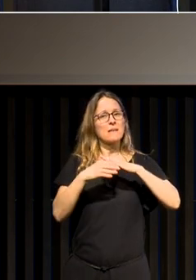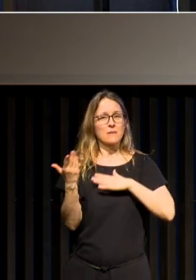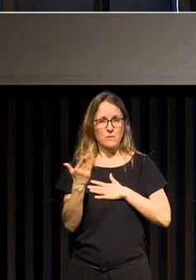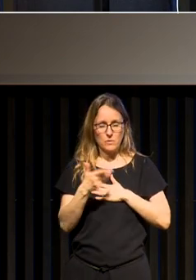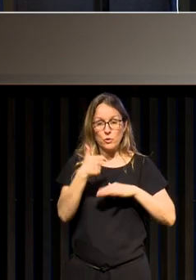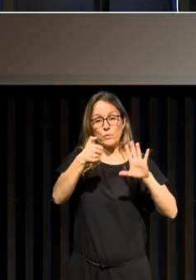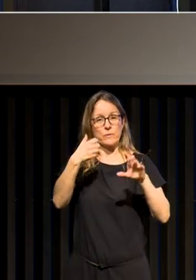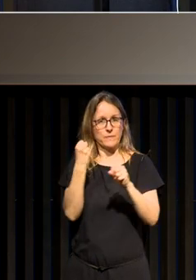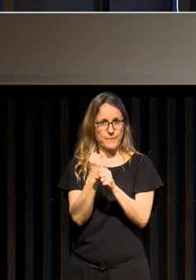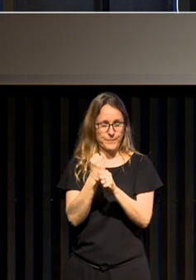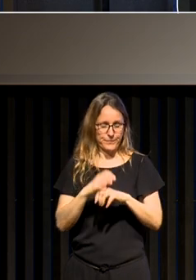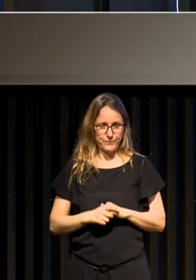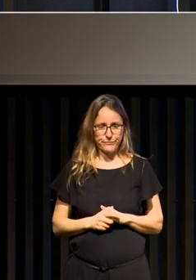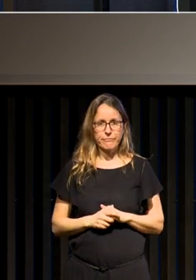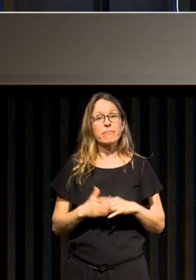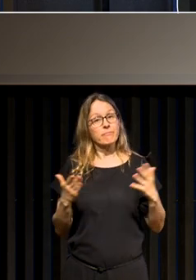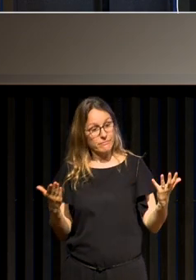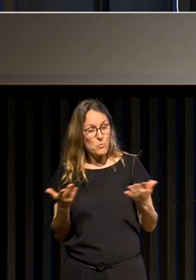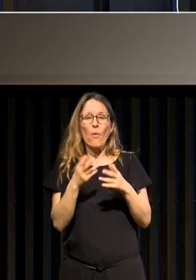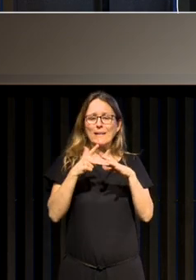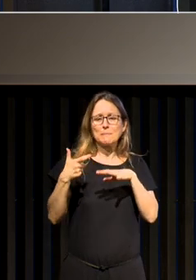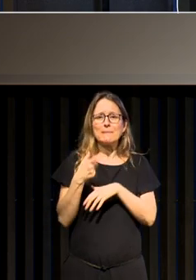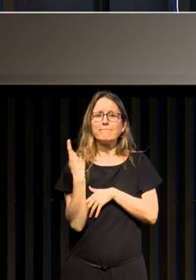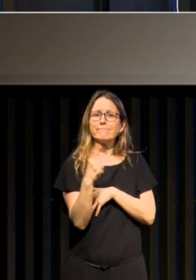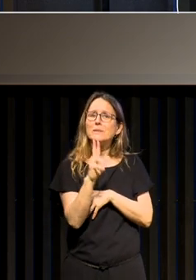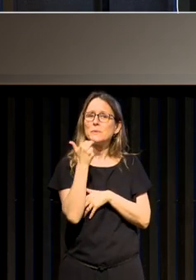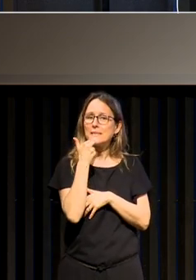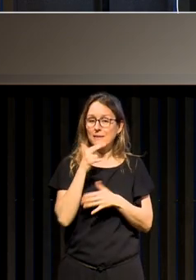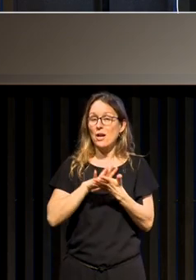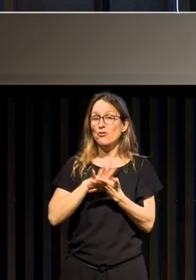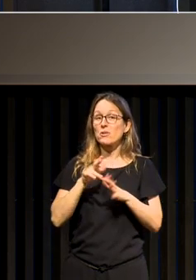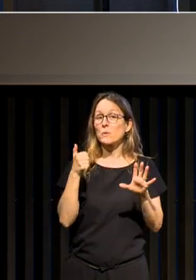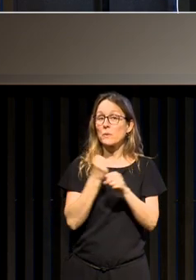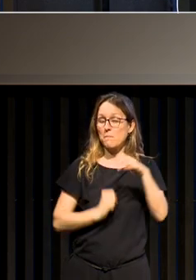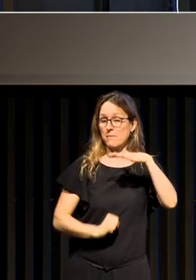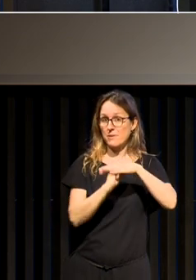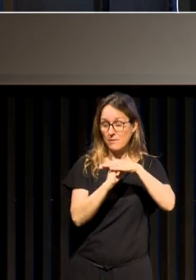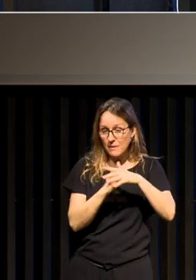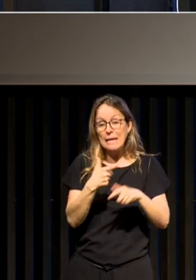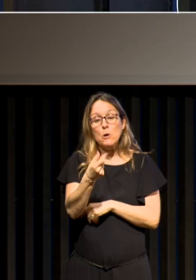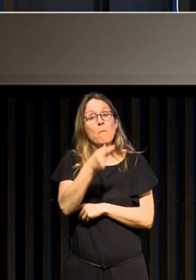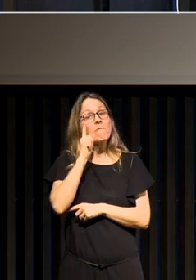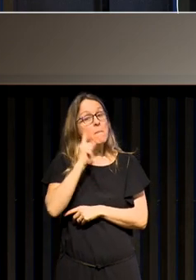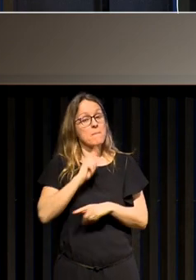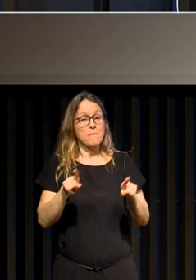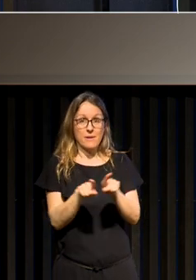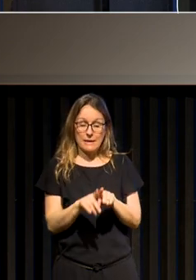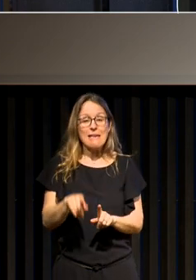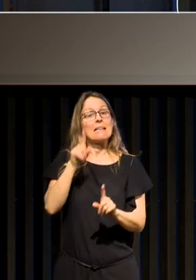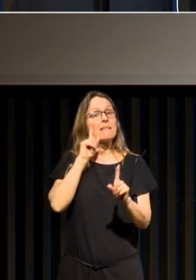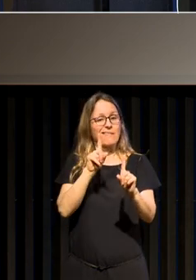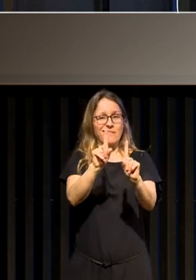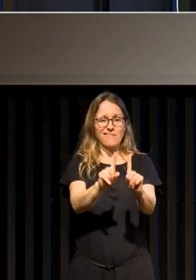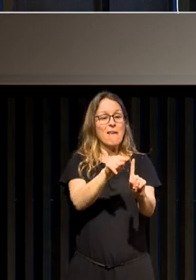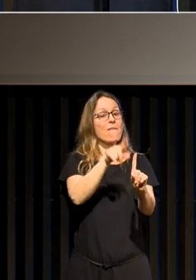à 60 ans pour l'utilisation de ses spermatozoïdes. Et également, pour un couple de femmes, la femme qui ne porte